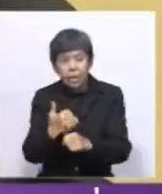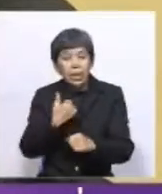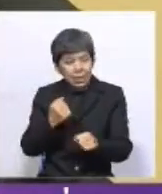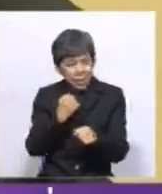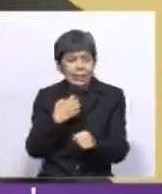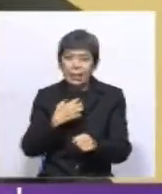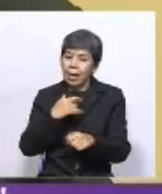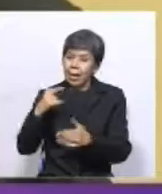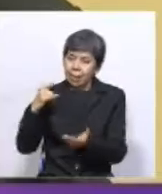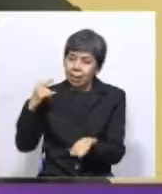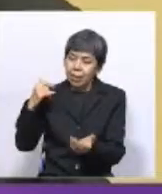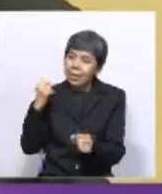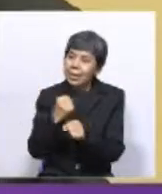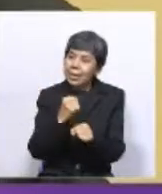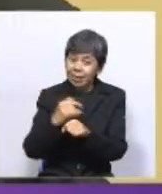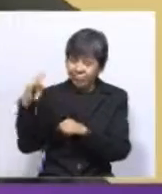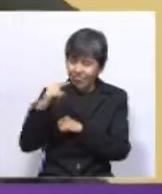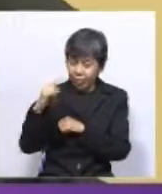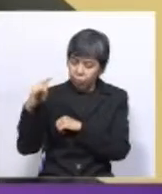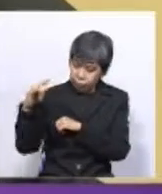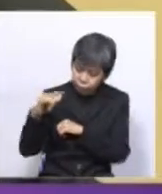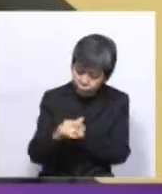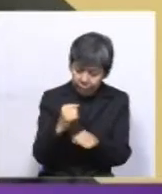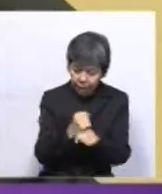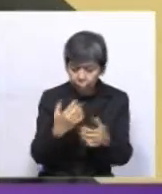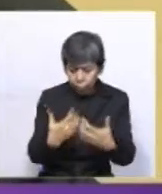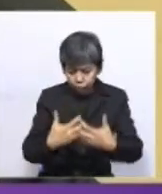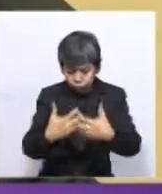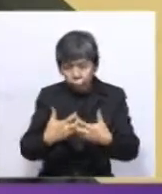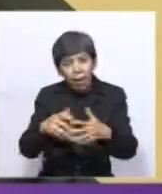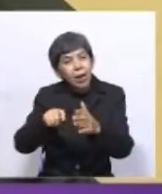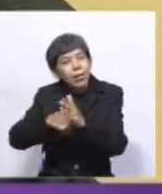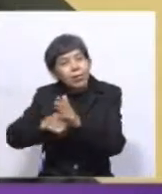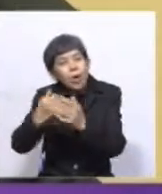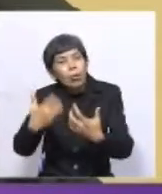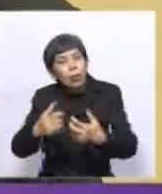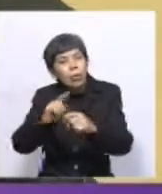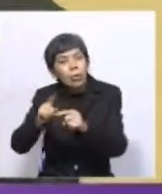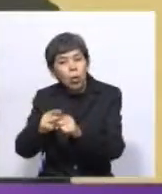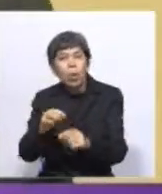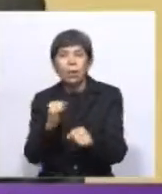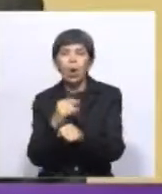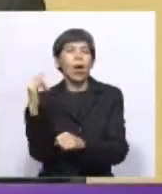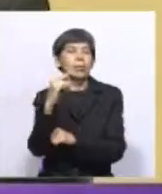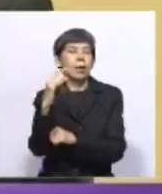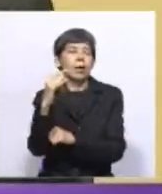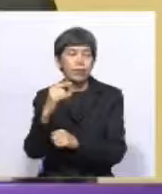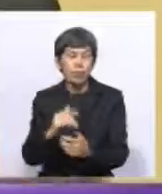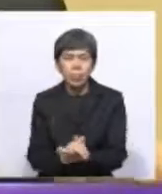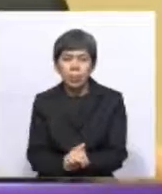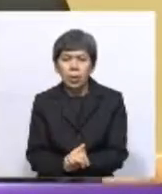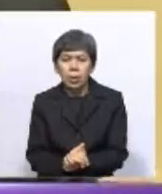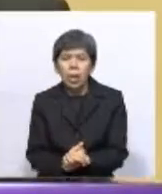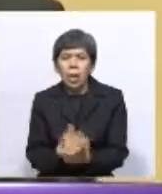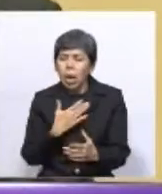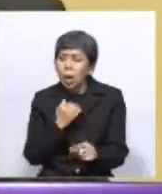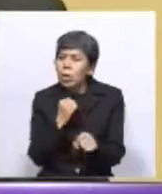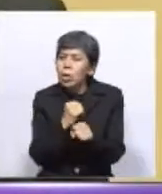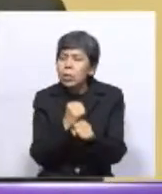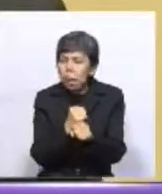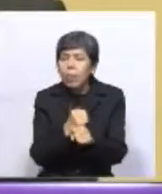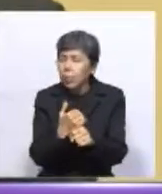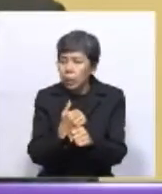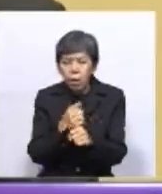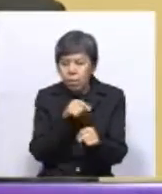จะขยายการผลิตชิ้นส่วนให้กับอากาศยานเพราะนั้นก็จะได้ตลอดทั้ง